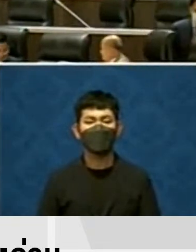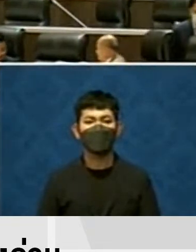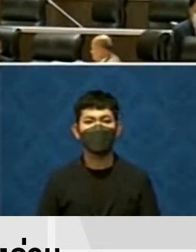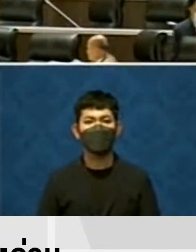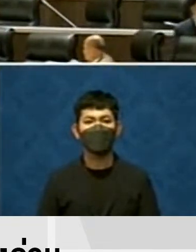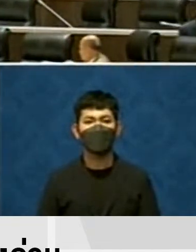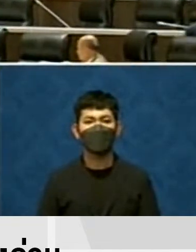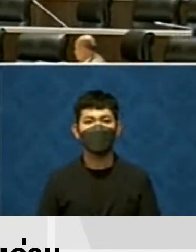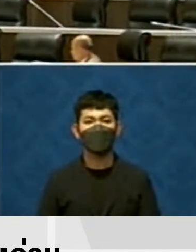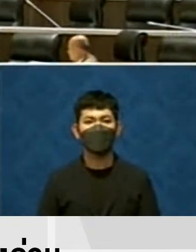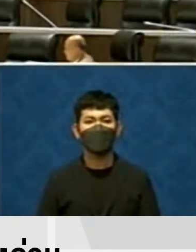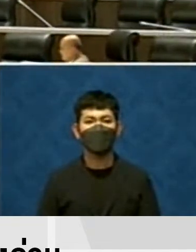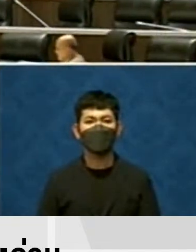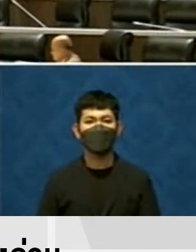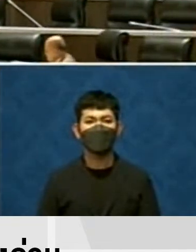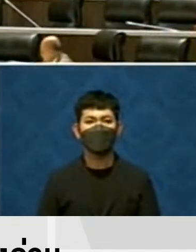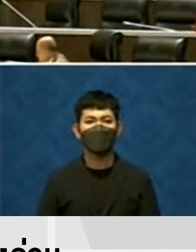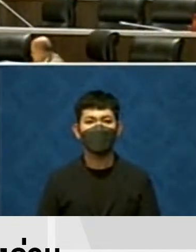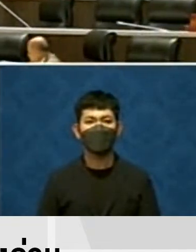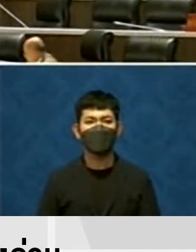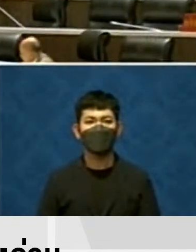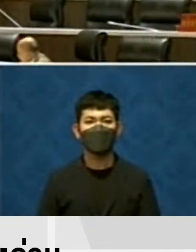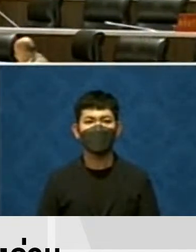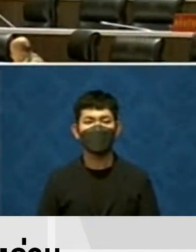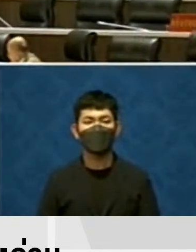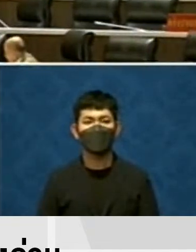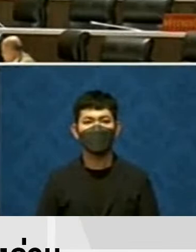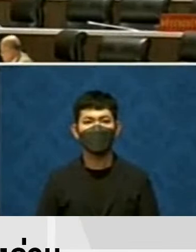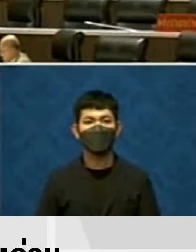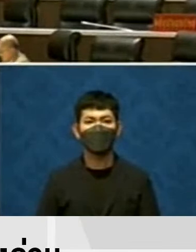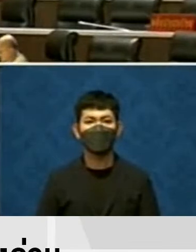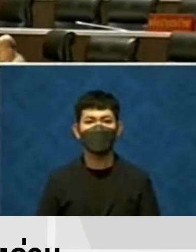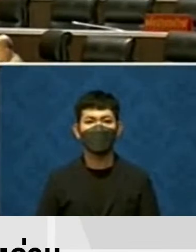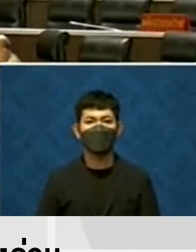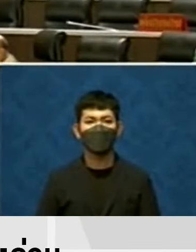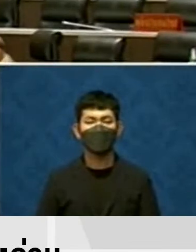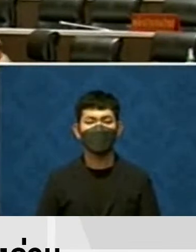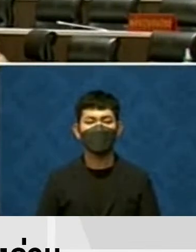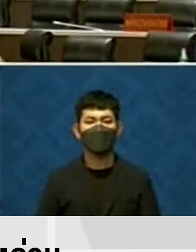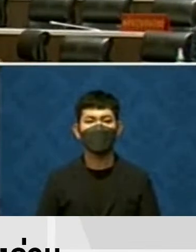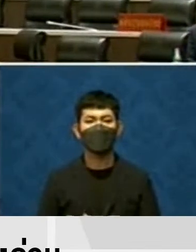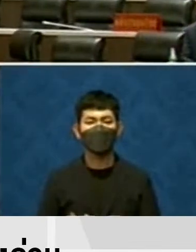อบป้องมาร อ๋ อนี่เขาตีกลับไปว่าฝ่ายซึ่งเป็นมารเนี่ยไม่ใช่ฝ่ายค้าน แม่คือคุณ